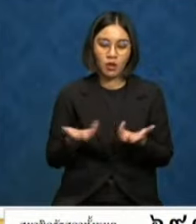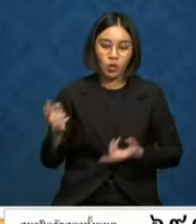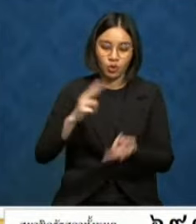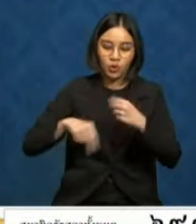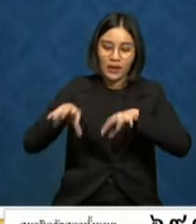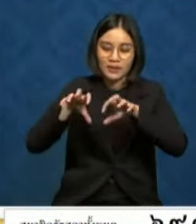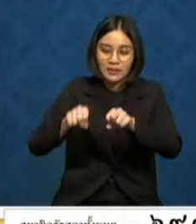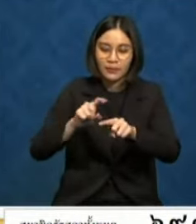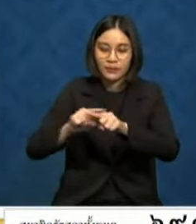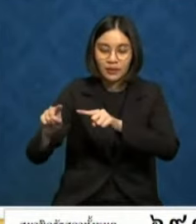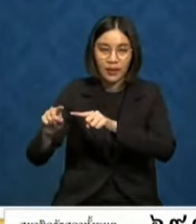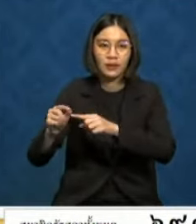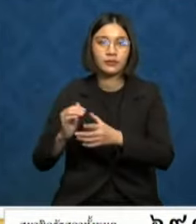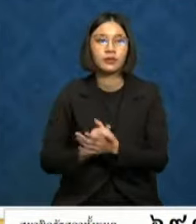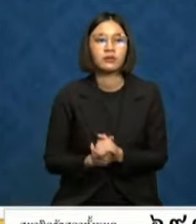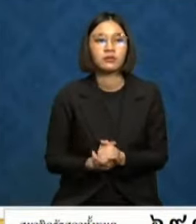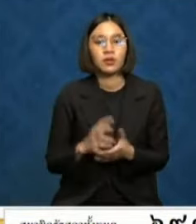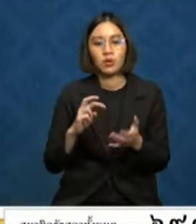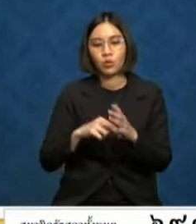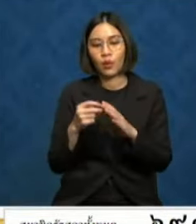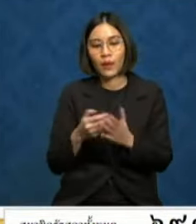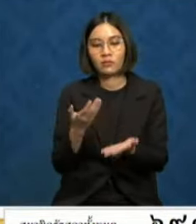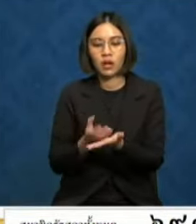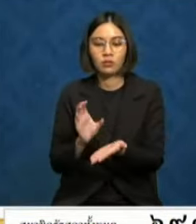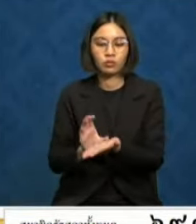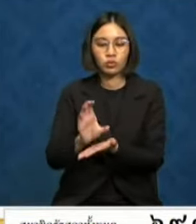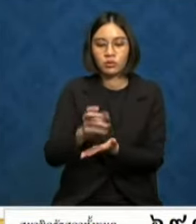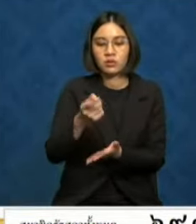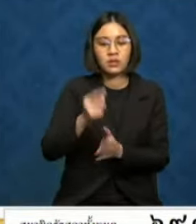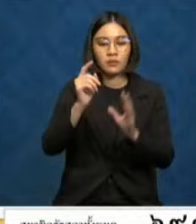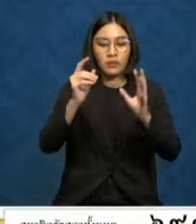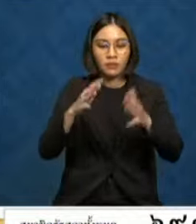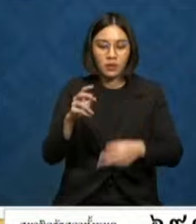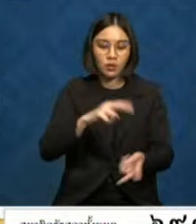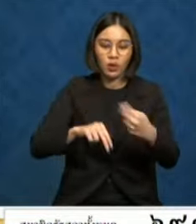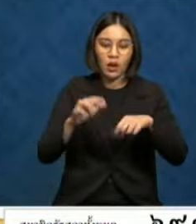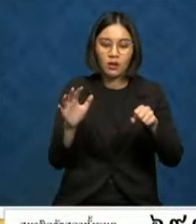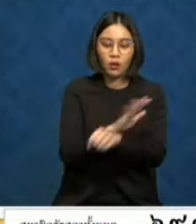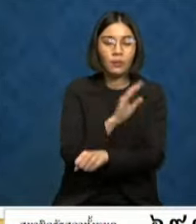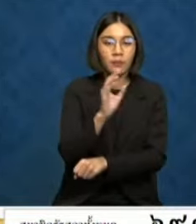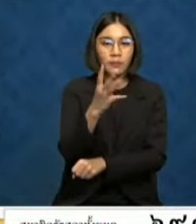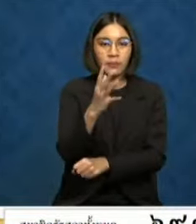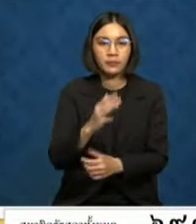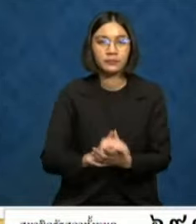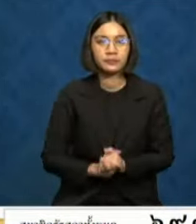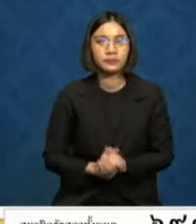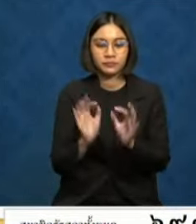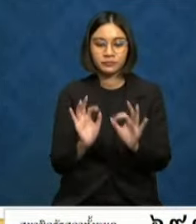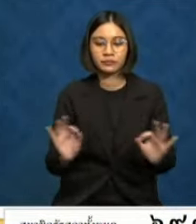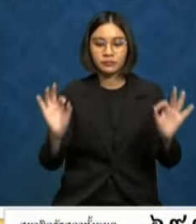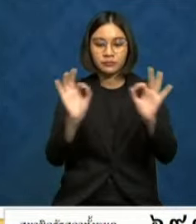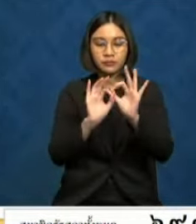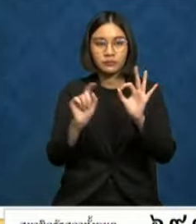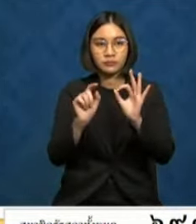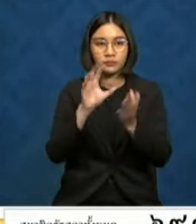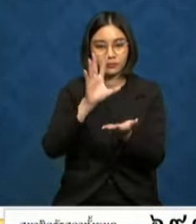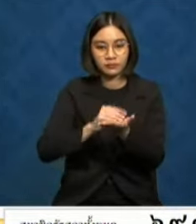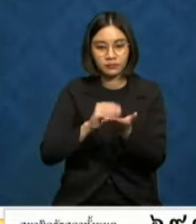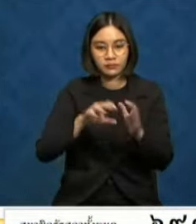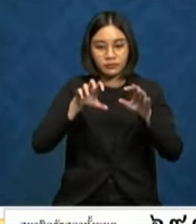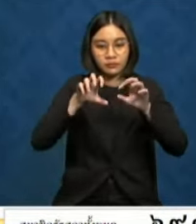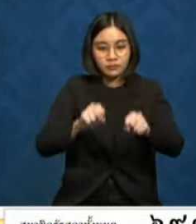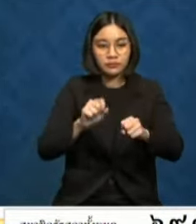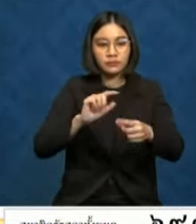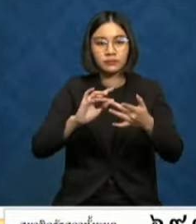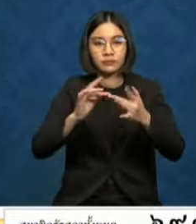จจับเช่นไบโอเมตริกส์ก็ไม่มีการลงทุนอย่างจริงจังครอบคลุมไม่เพียงพอนะครับที่สำคัญข้อมูลหมายจับออน